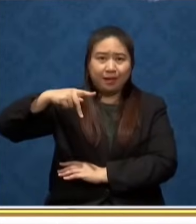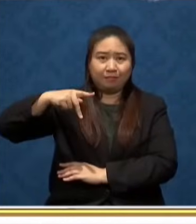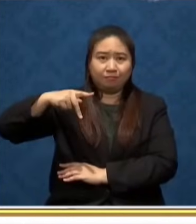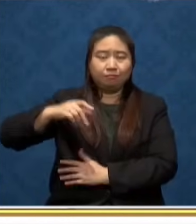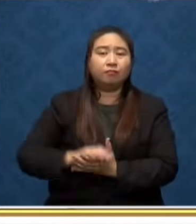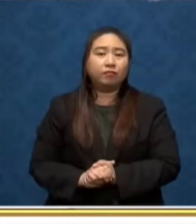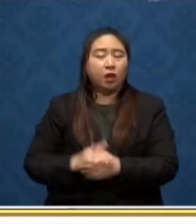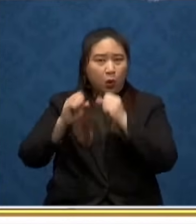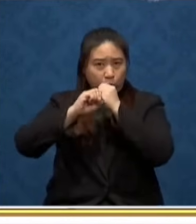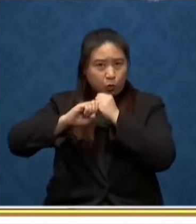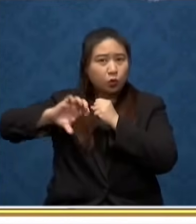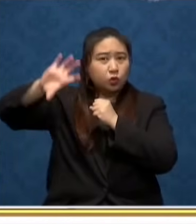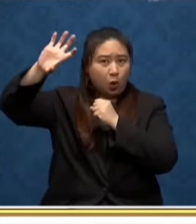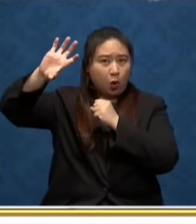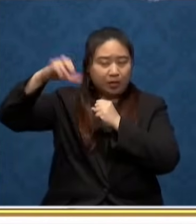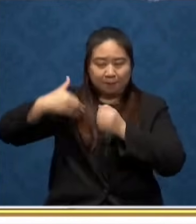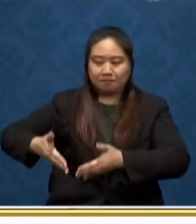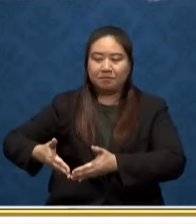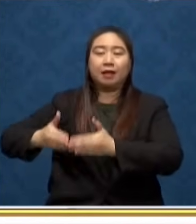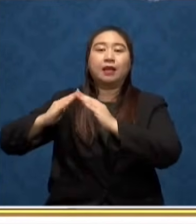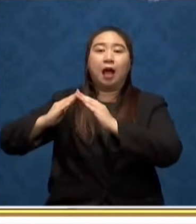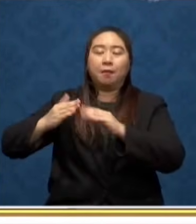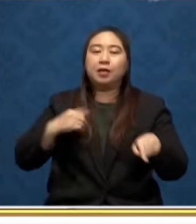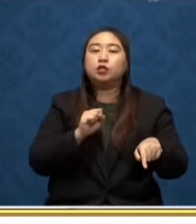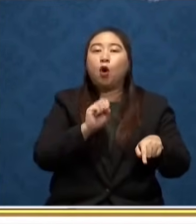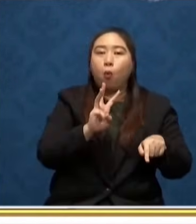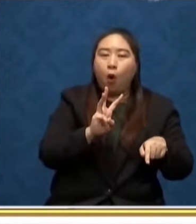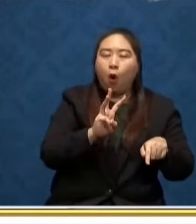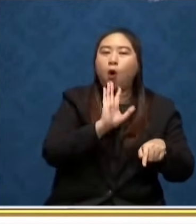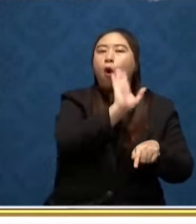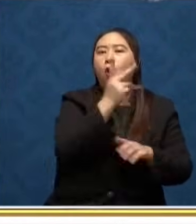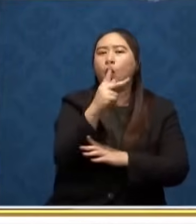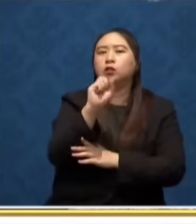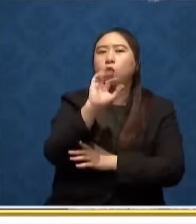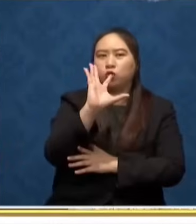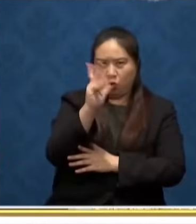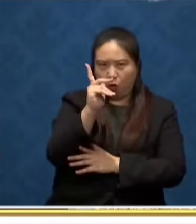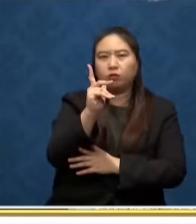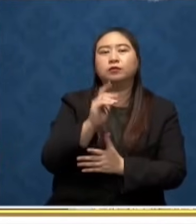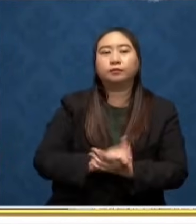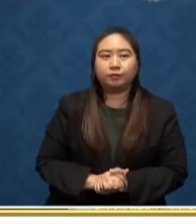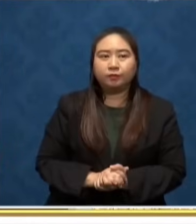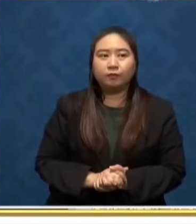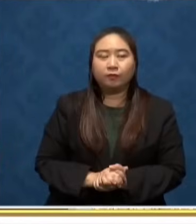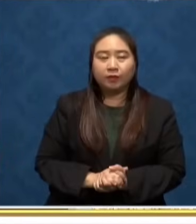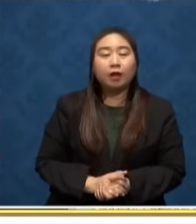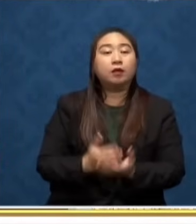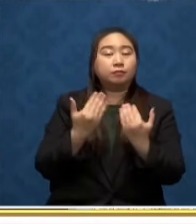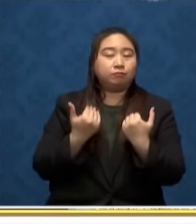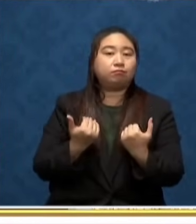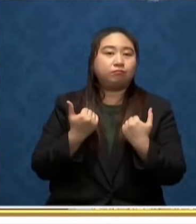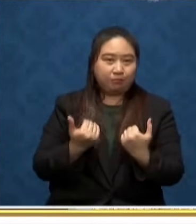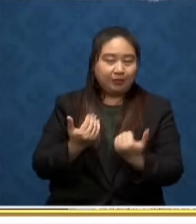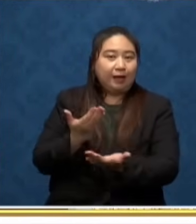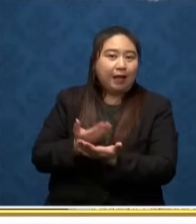สทช.เนี่ยถูกแต่งตั้งโดยวุฒิสภาที่มาจากคสช.นะคะดังนั้นปฏิเสธไม่ได้ค่ะ